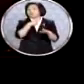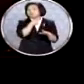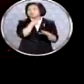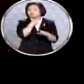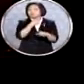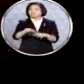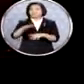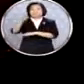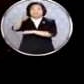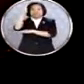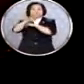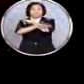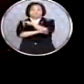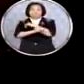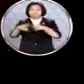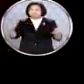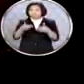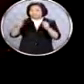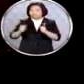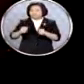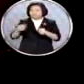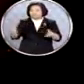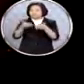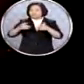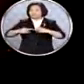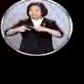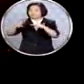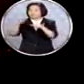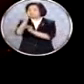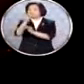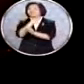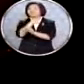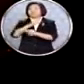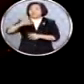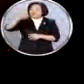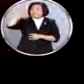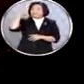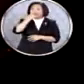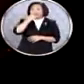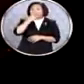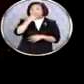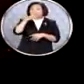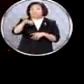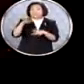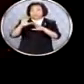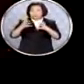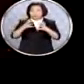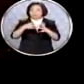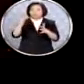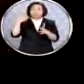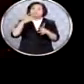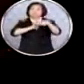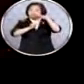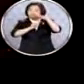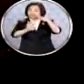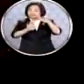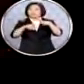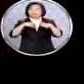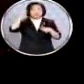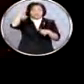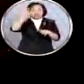应该先把基础的建设做好。过去蒋经国先生盖高速公路，现在我承诺将来要建